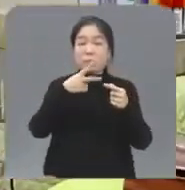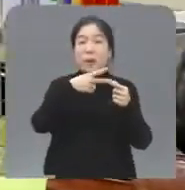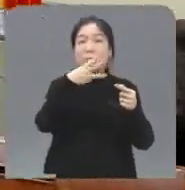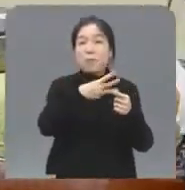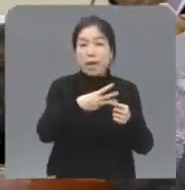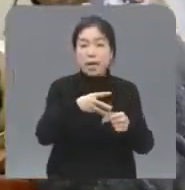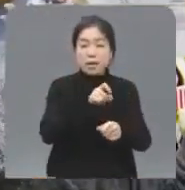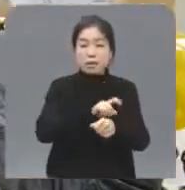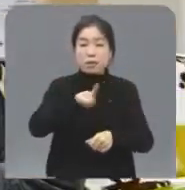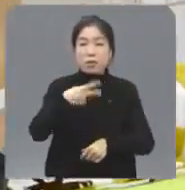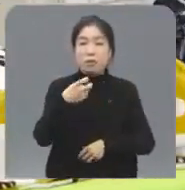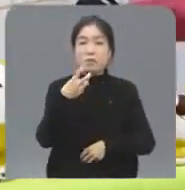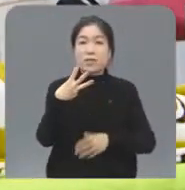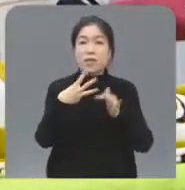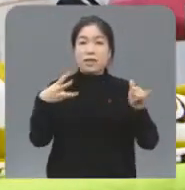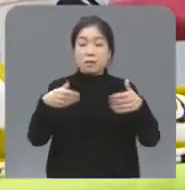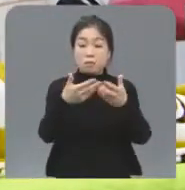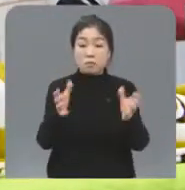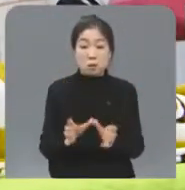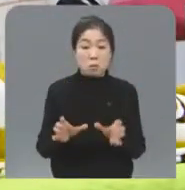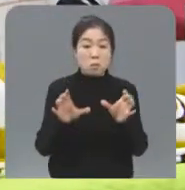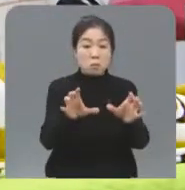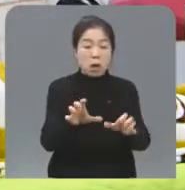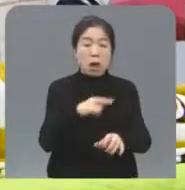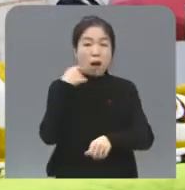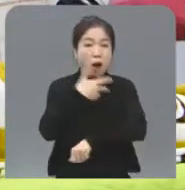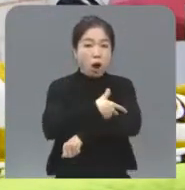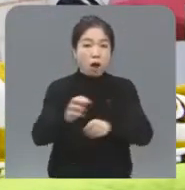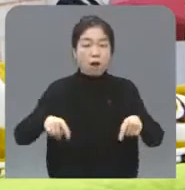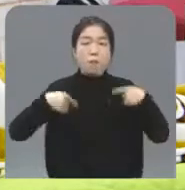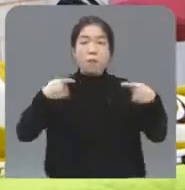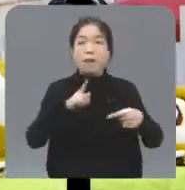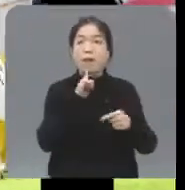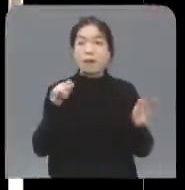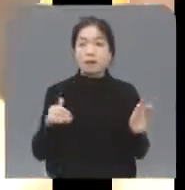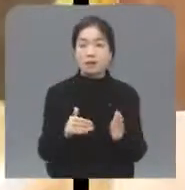직원 123명이 단체 헌혈에 나선 것으로 파악됐습니다.